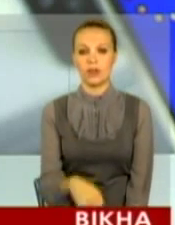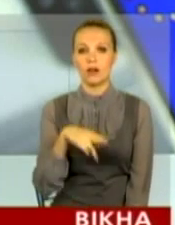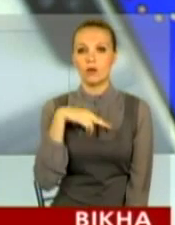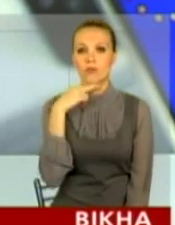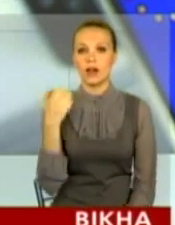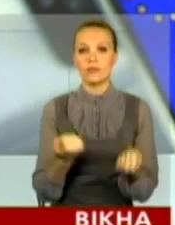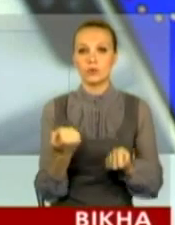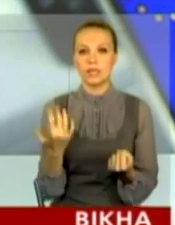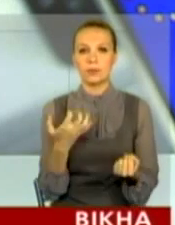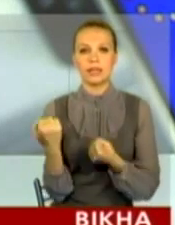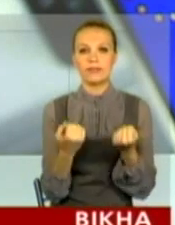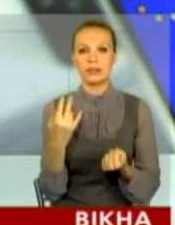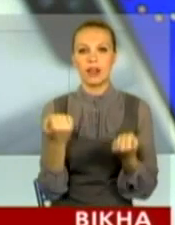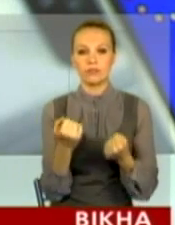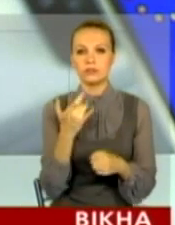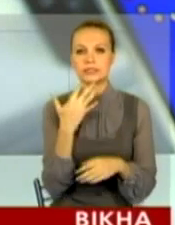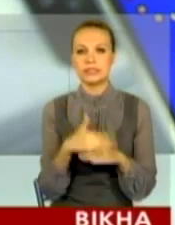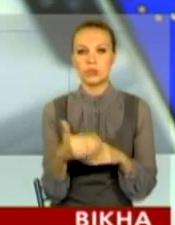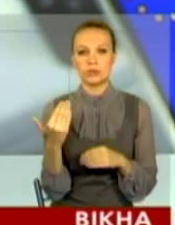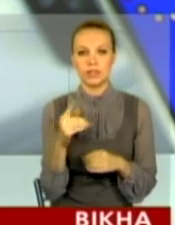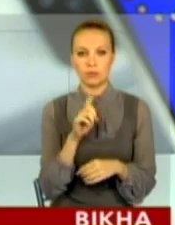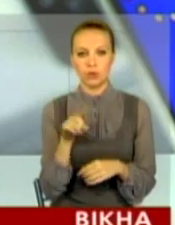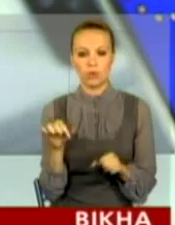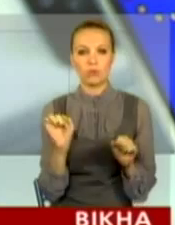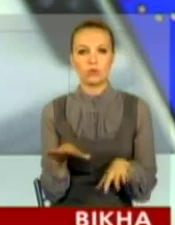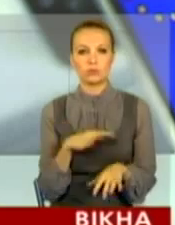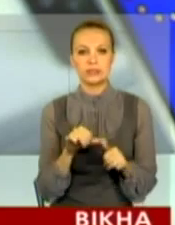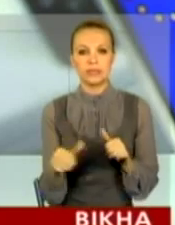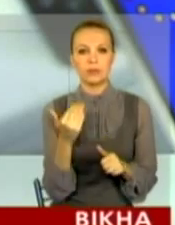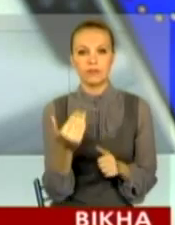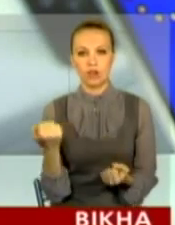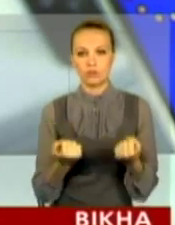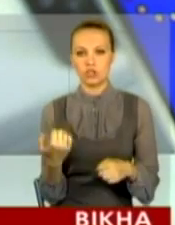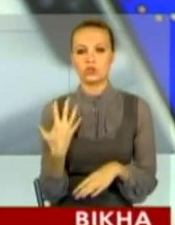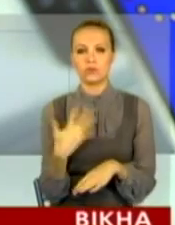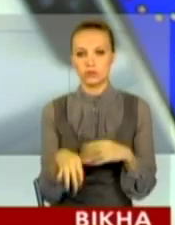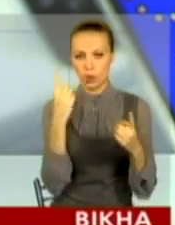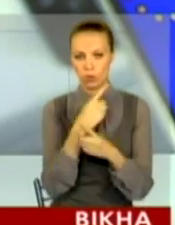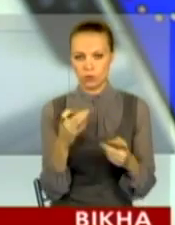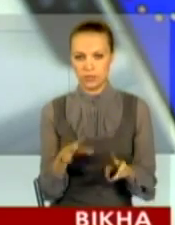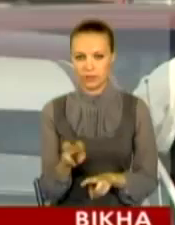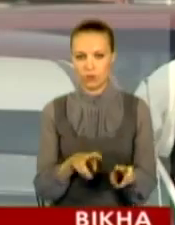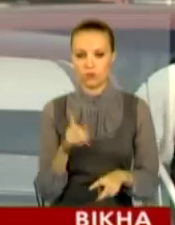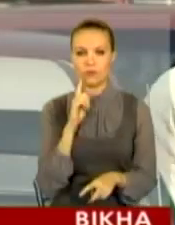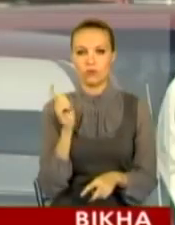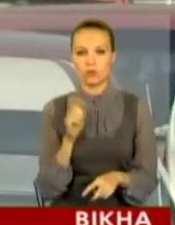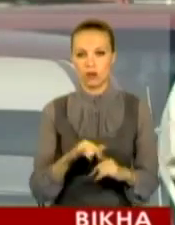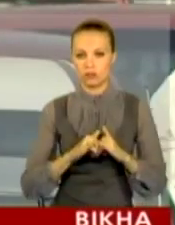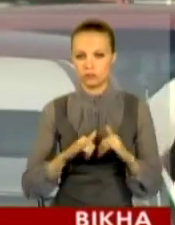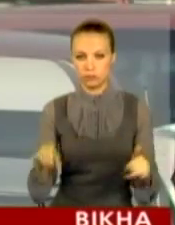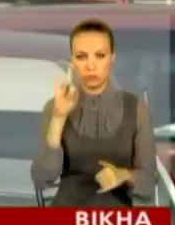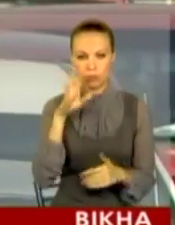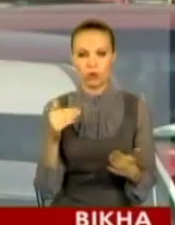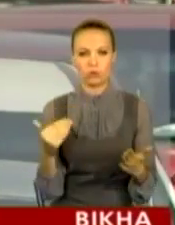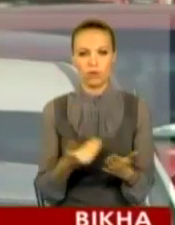Увага водіям, які їздять на автах з іноземними номерами. Можливо, саме вашу машину вже оголосили в розшук. В Україні набуває